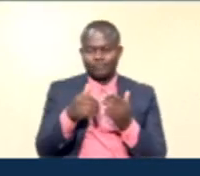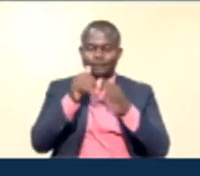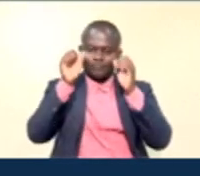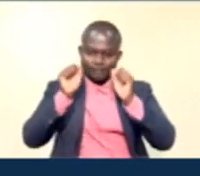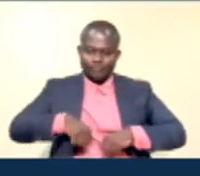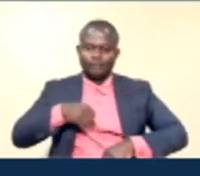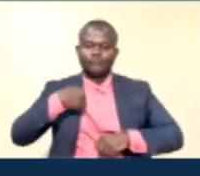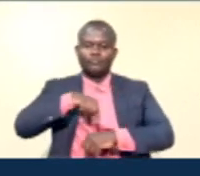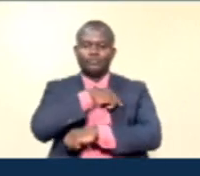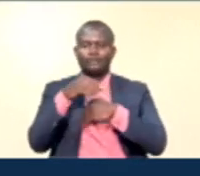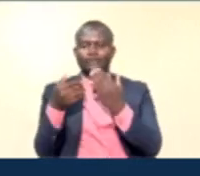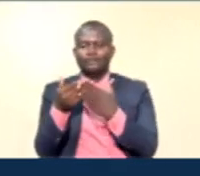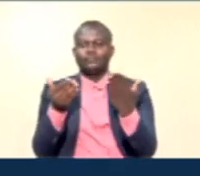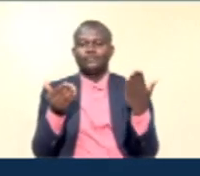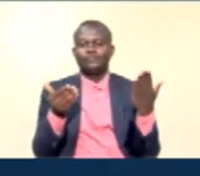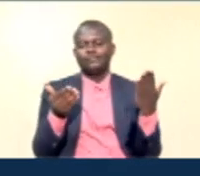arashoboye